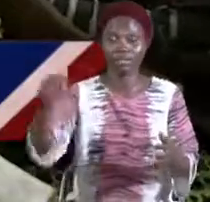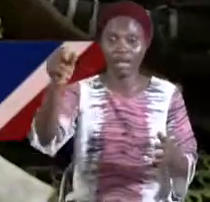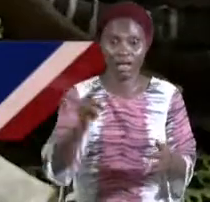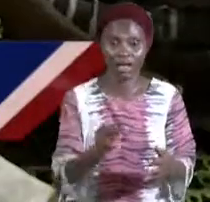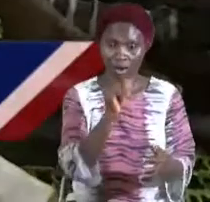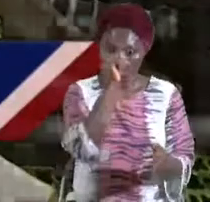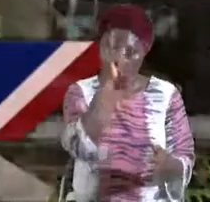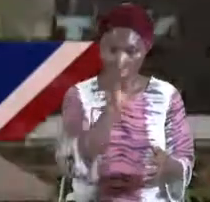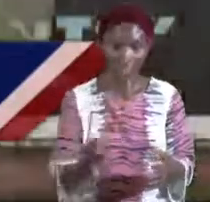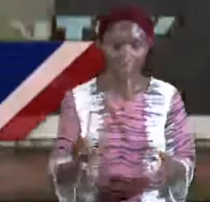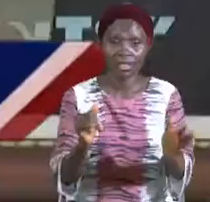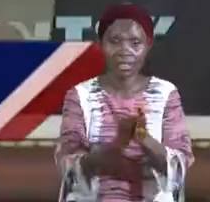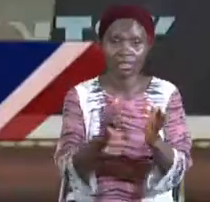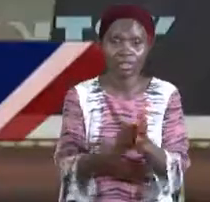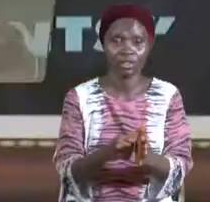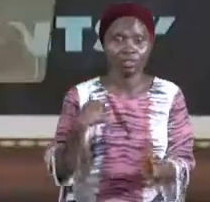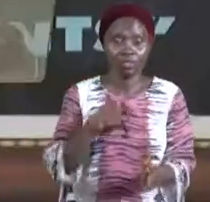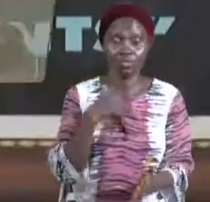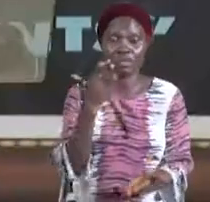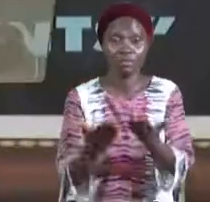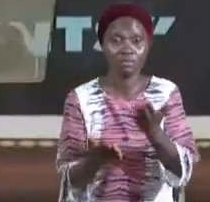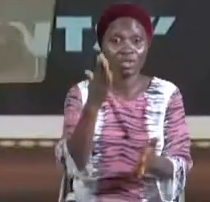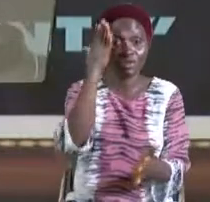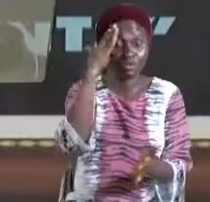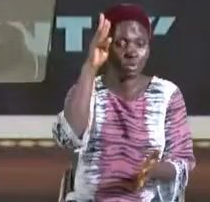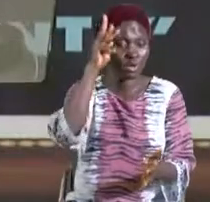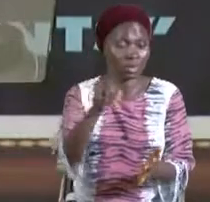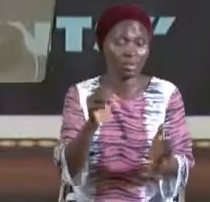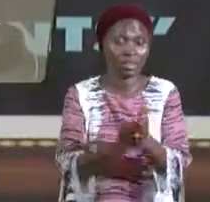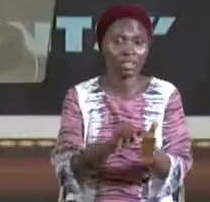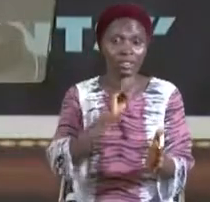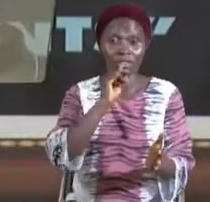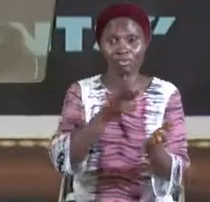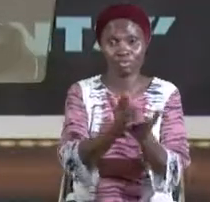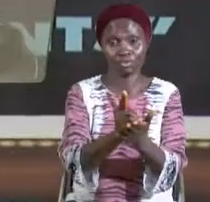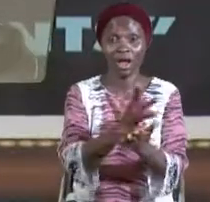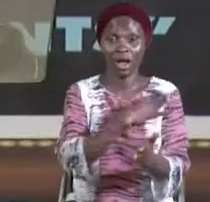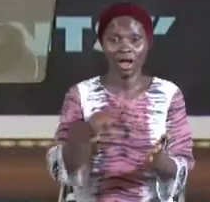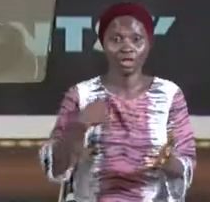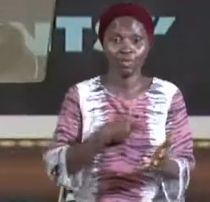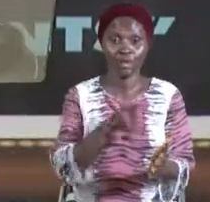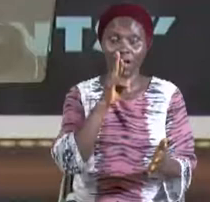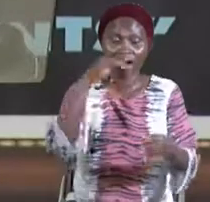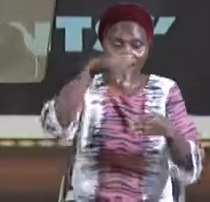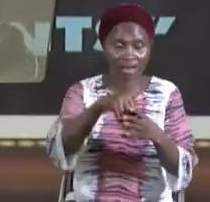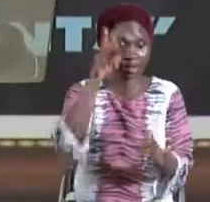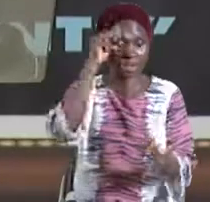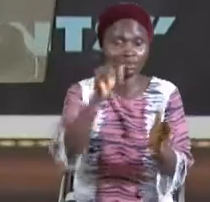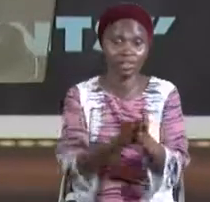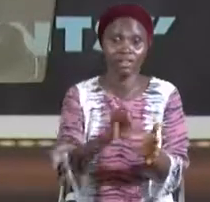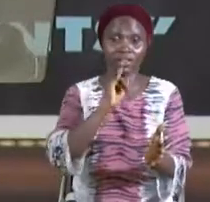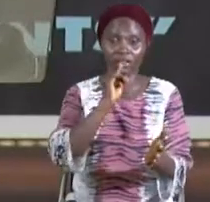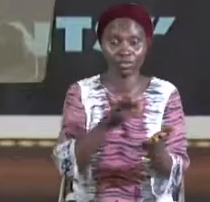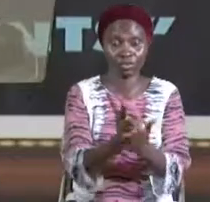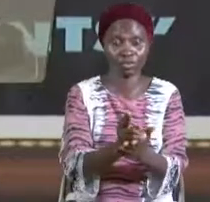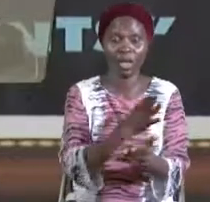l'intelligence pour connaître le véritable. Et nous sommes dans le véritable et son